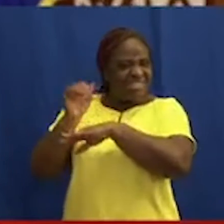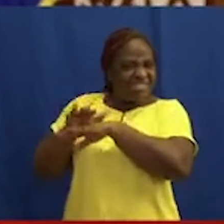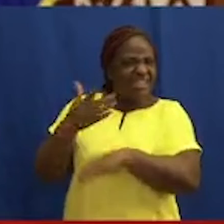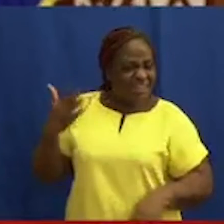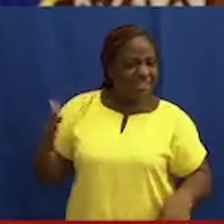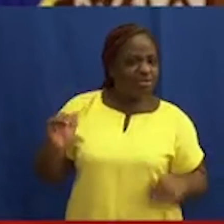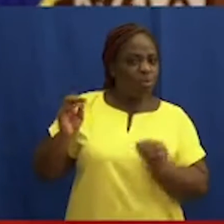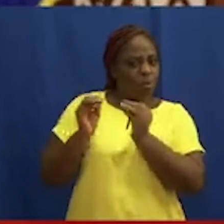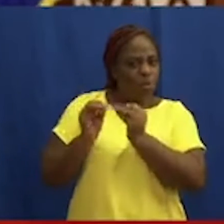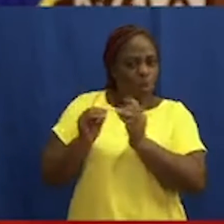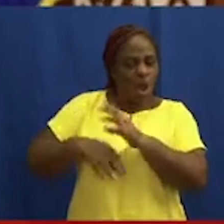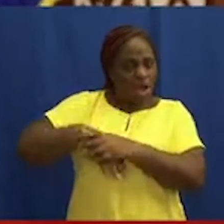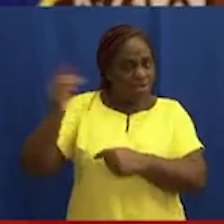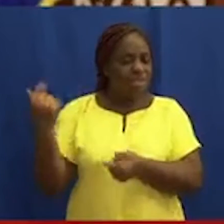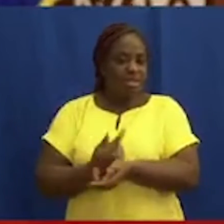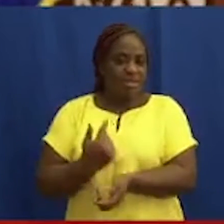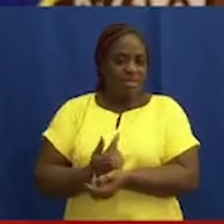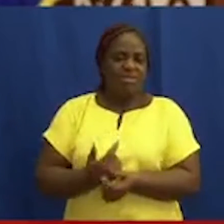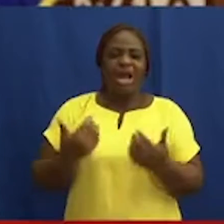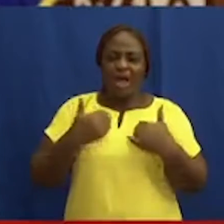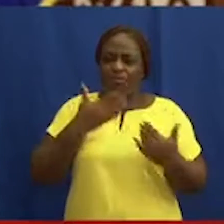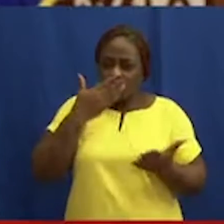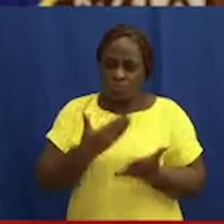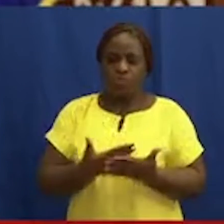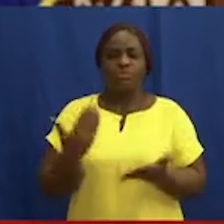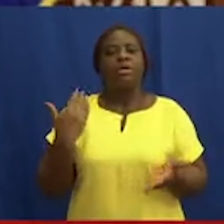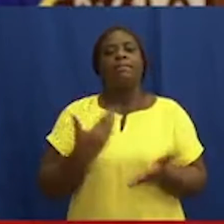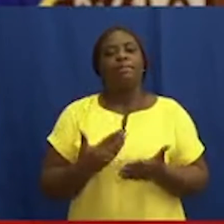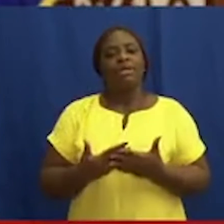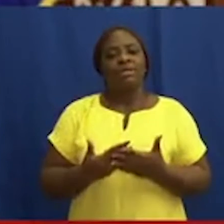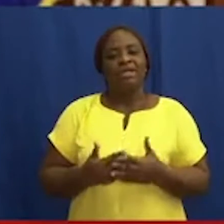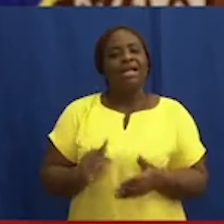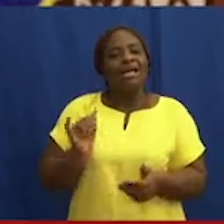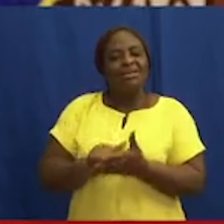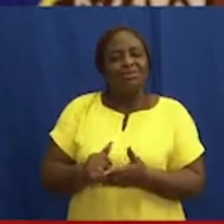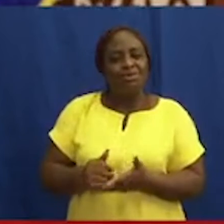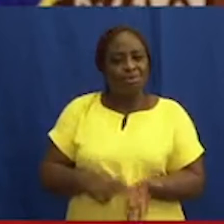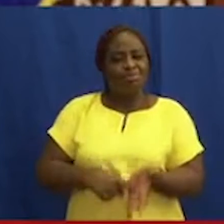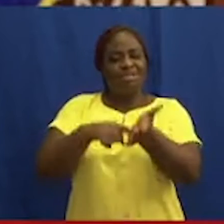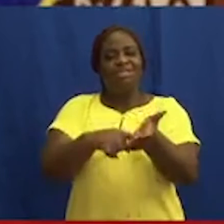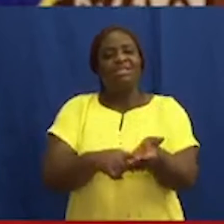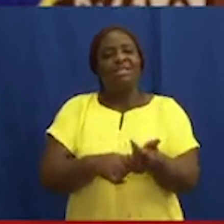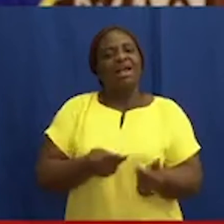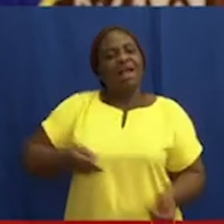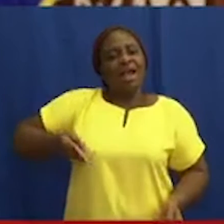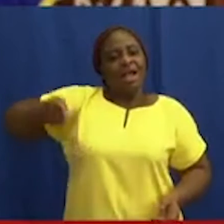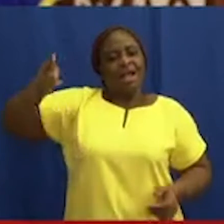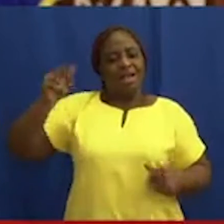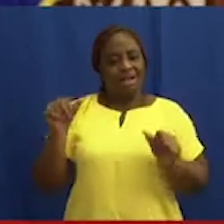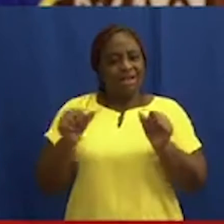gwamnati wanda aka aika wa wasu bankuna da kuma watan Forex Bureau na cewa su karbi kudaden